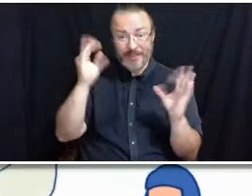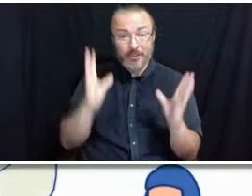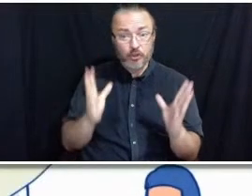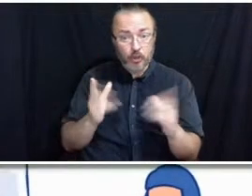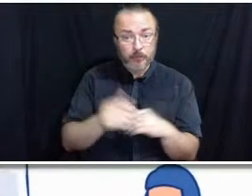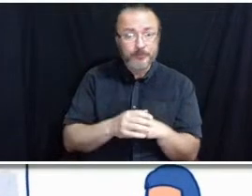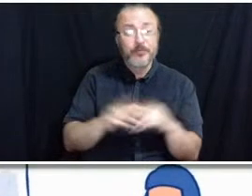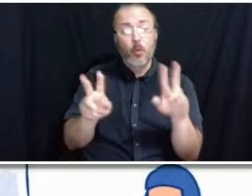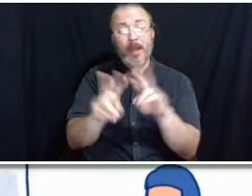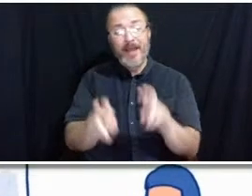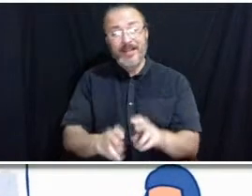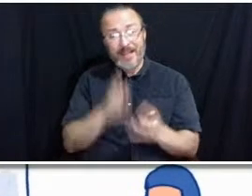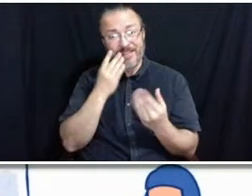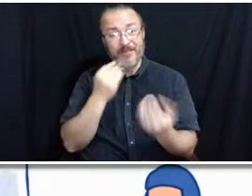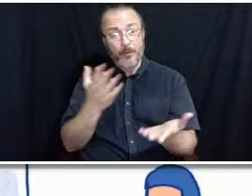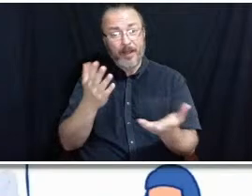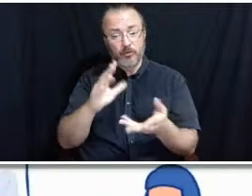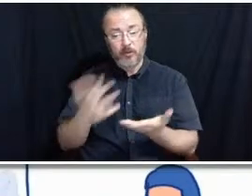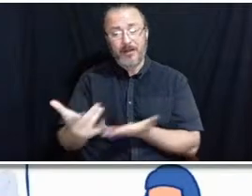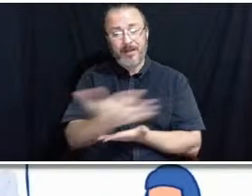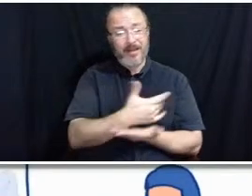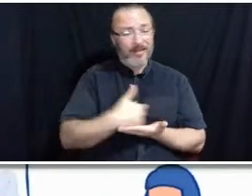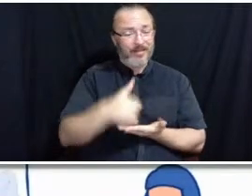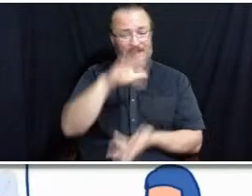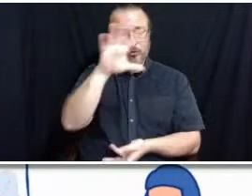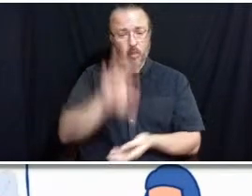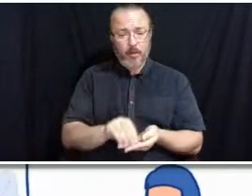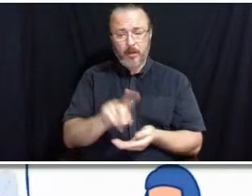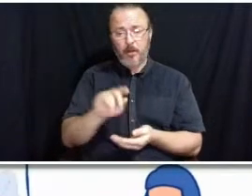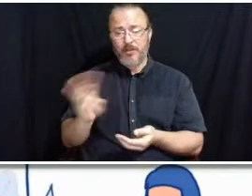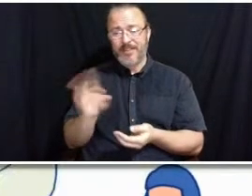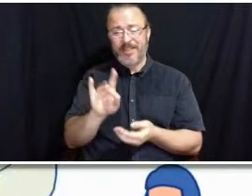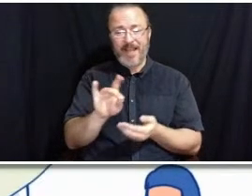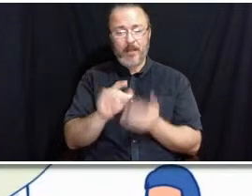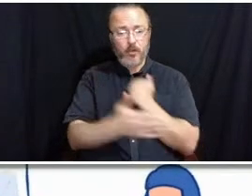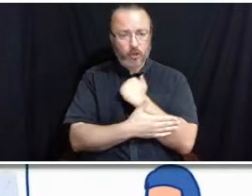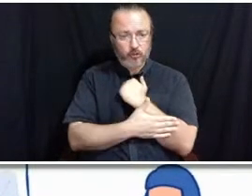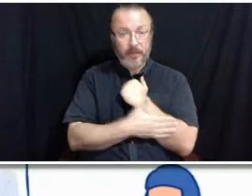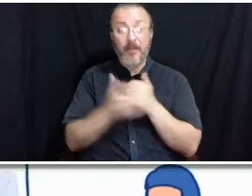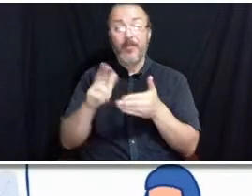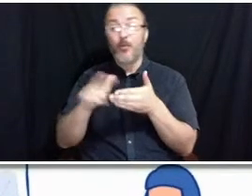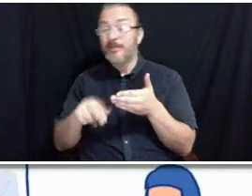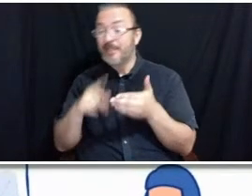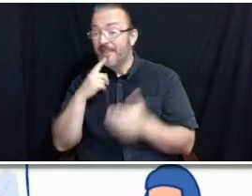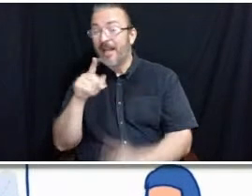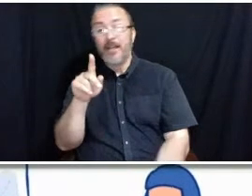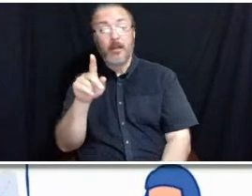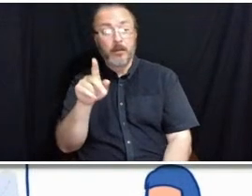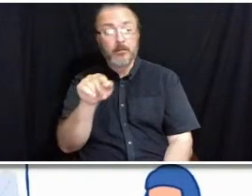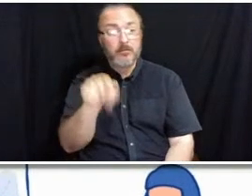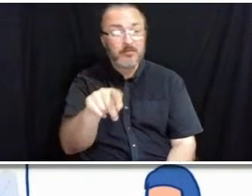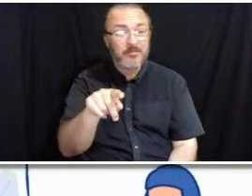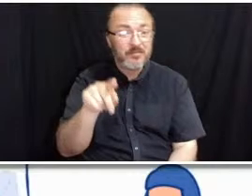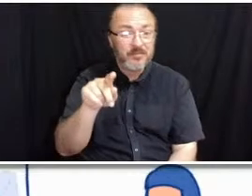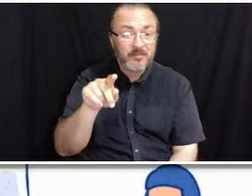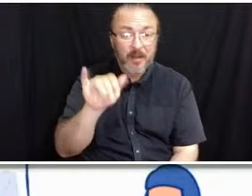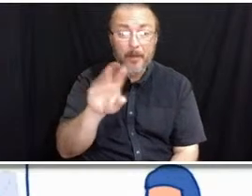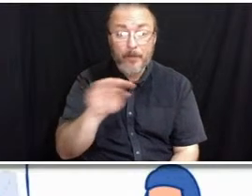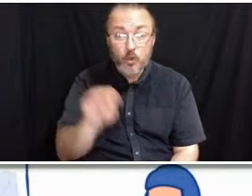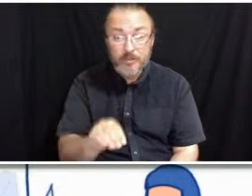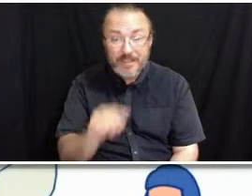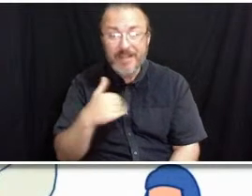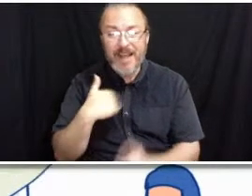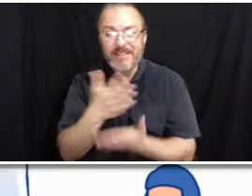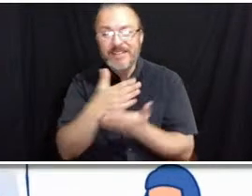l'analyse des informations recueillies pour 168 pays indique que 61% des pays mettaient en place des éléments de formation